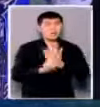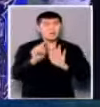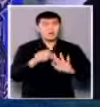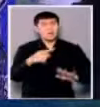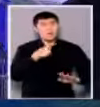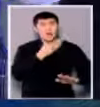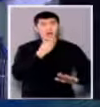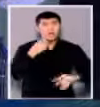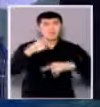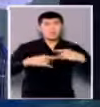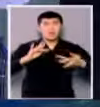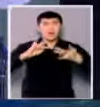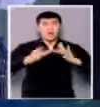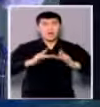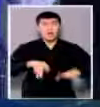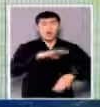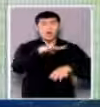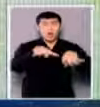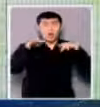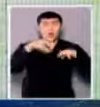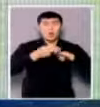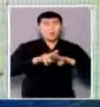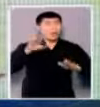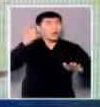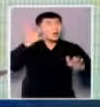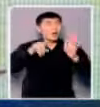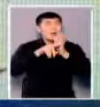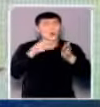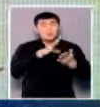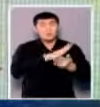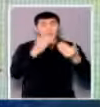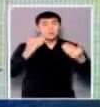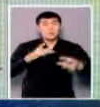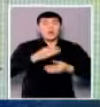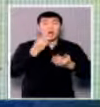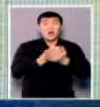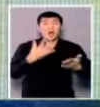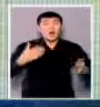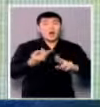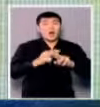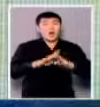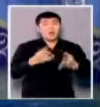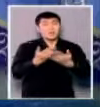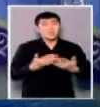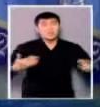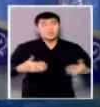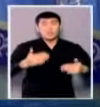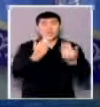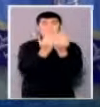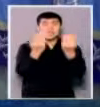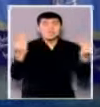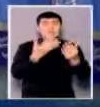өнерпаздар экранның ар жағында отырған көрерменнің құлақ құрышын қандырған анық. Асыл өнердің алтын желісін үзбей сахна